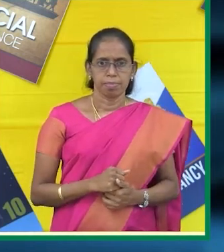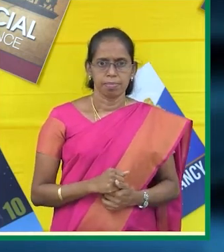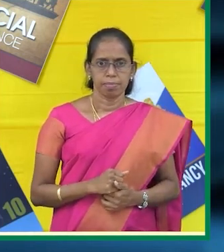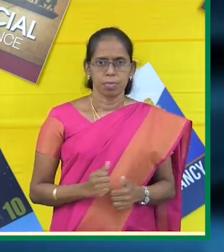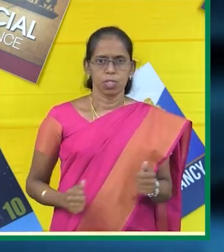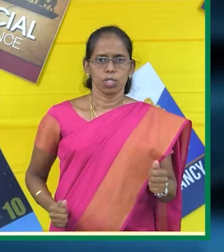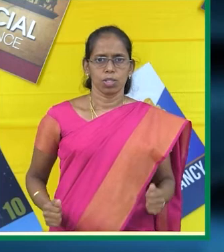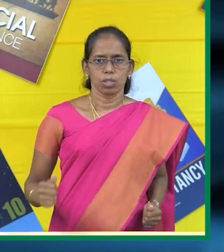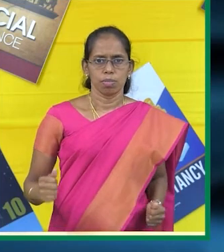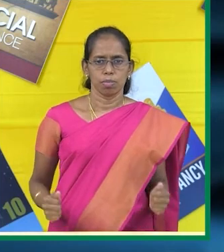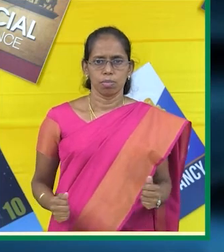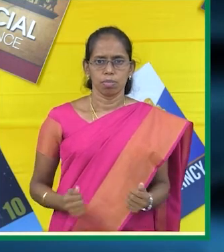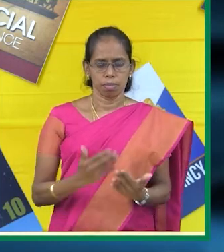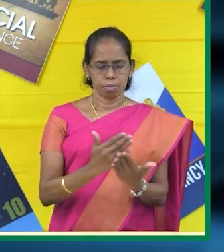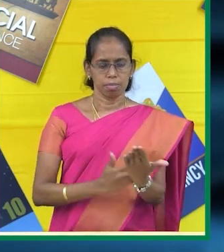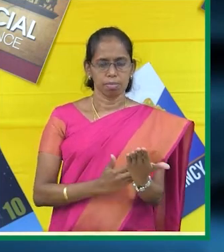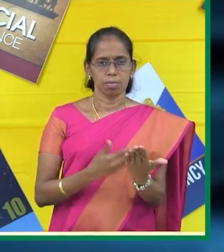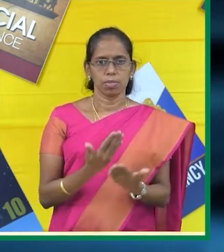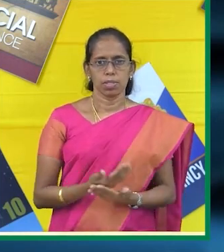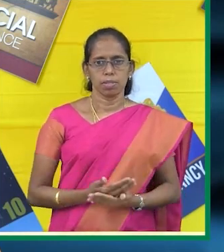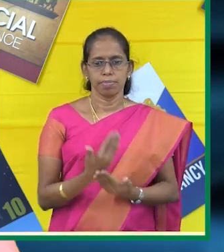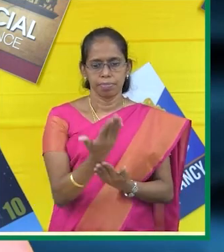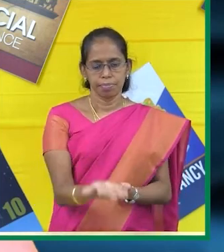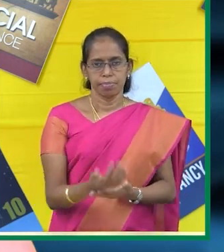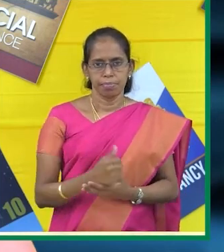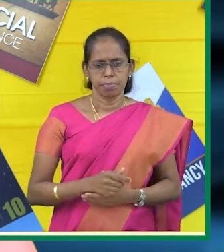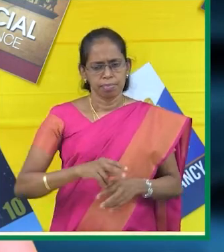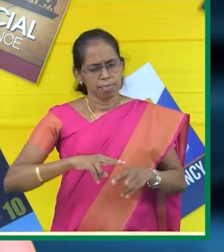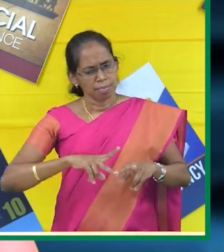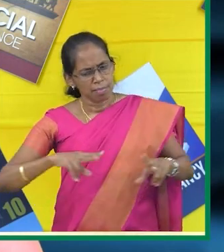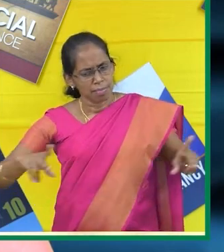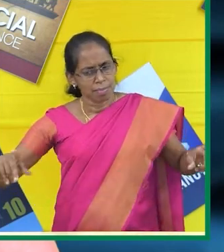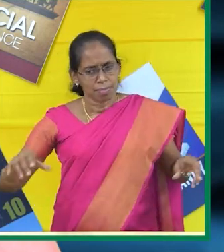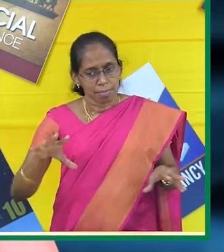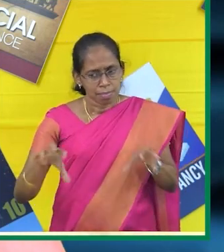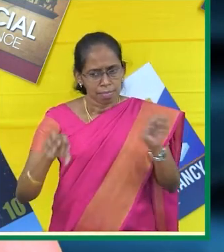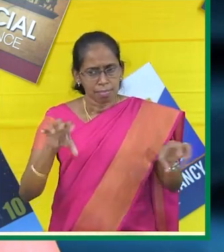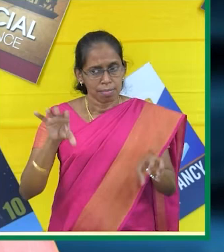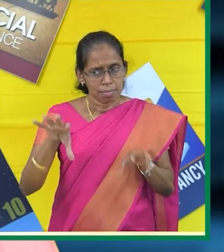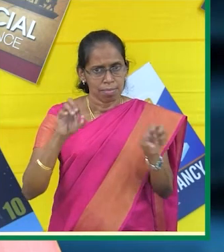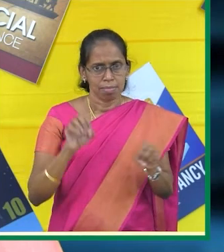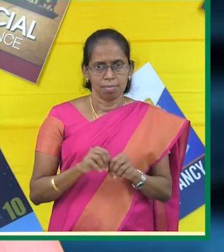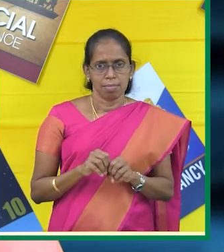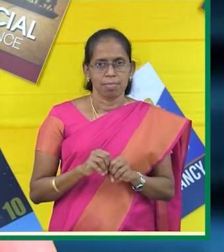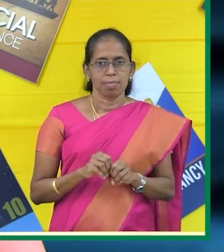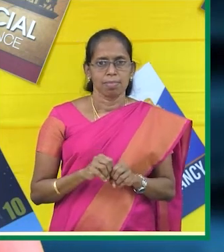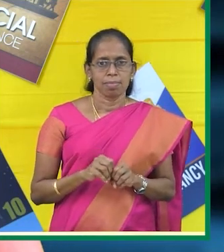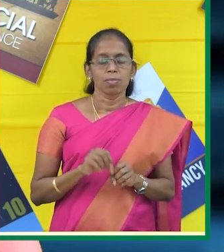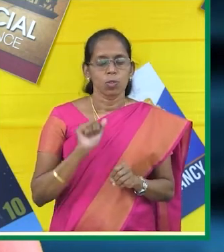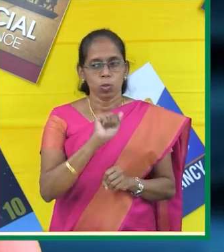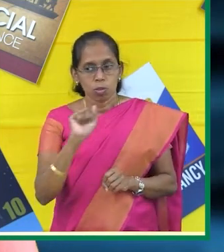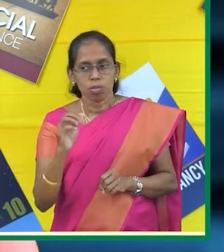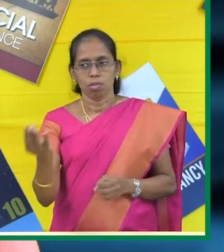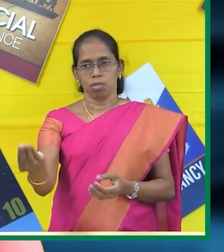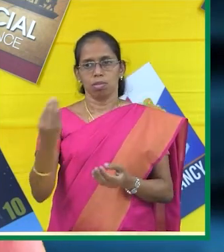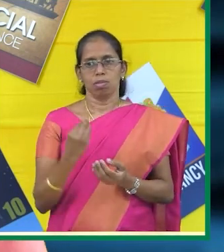ரோபோ ப்ரப்போசல், இது மாதிரி பல்வேறு கண்டுபிடிப்புகளை பற்றிய அவர்களுடைய ப்ரப்போசல்ஸ்